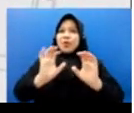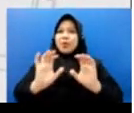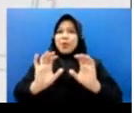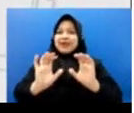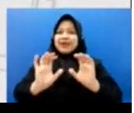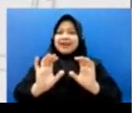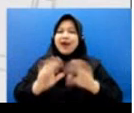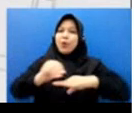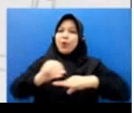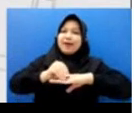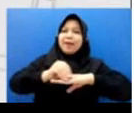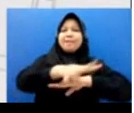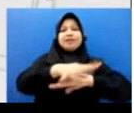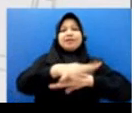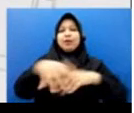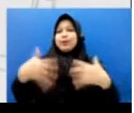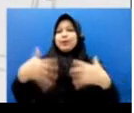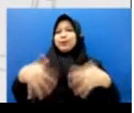terasa.